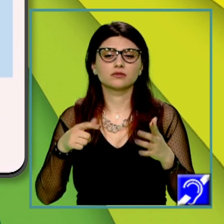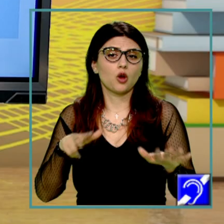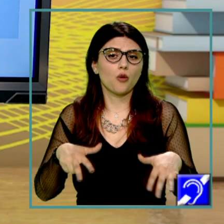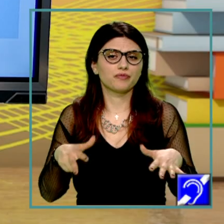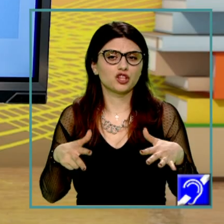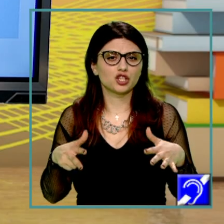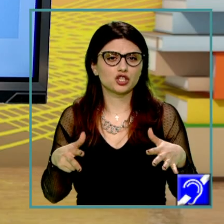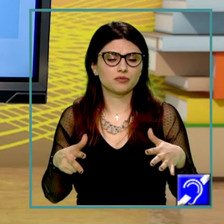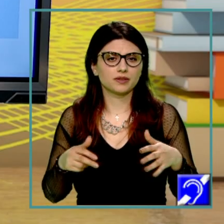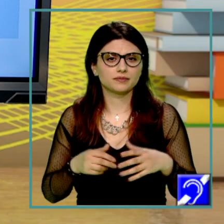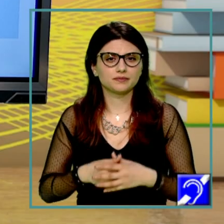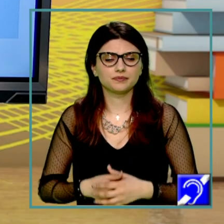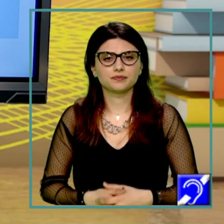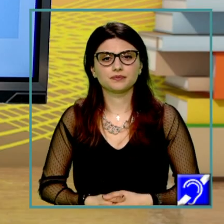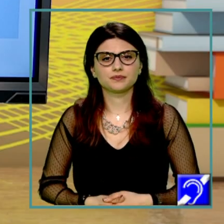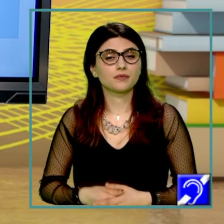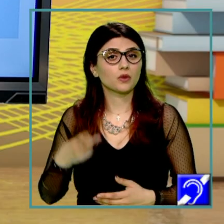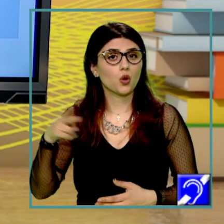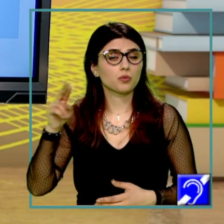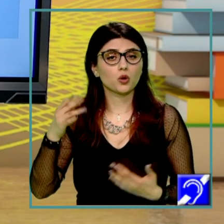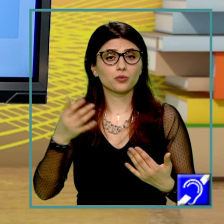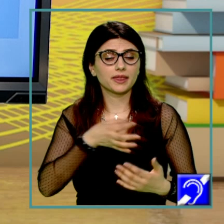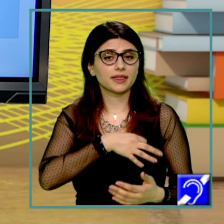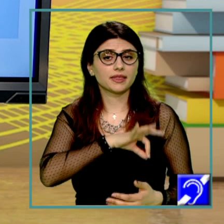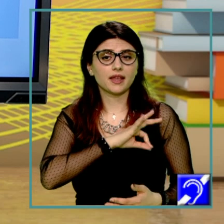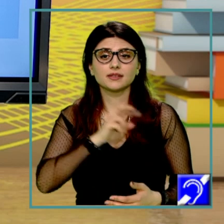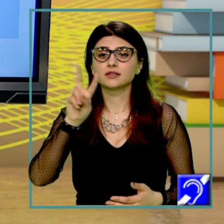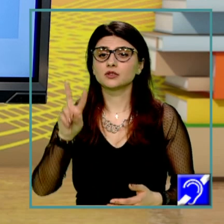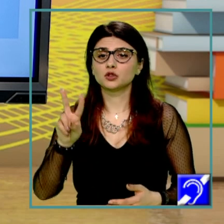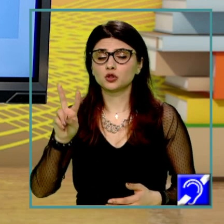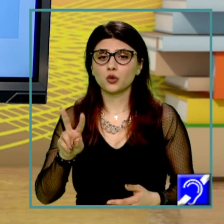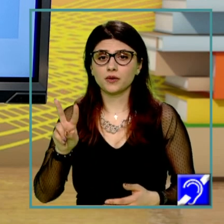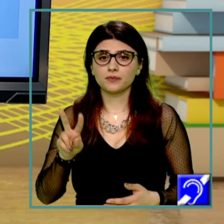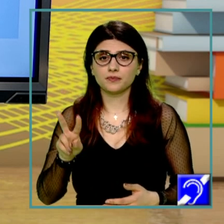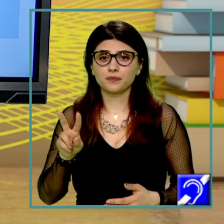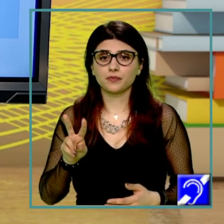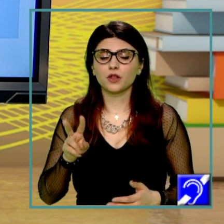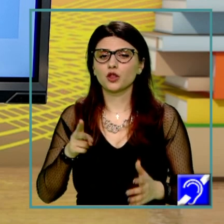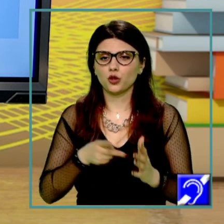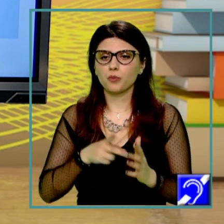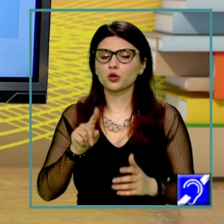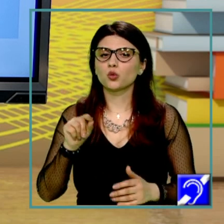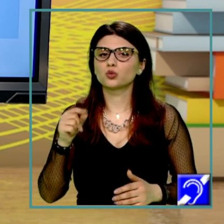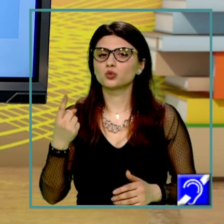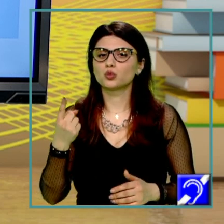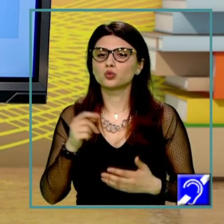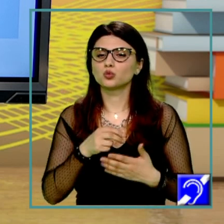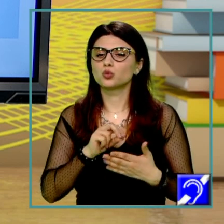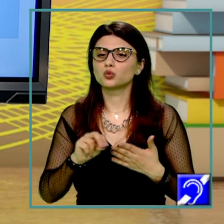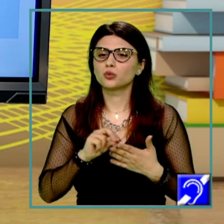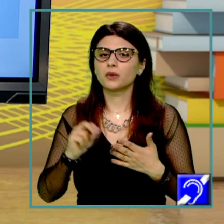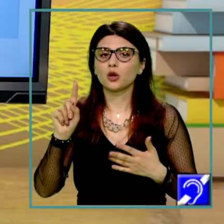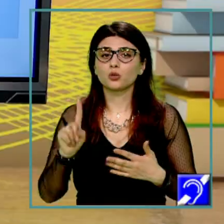să continuăm cu testul 2 de antrenament 2021 subiectul 1